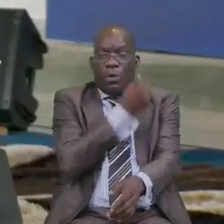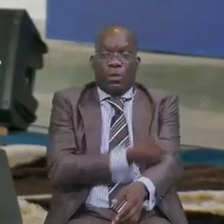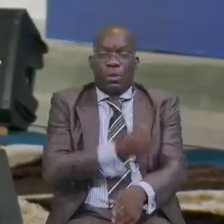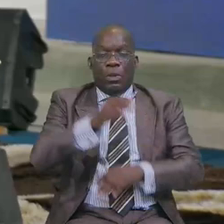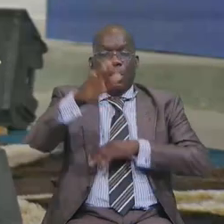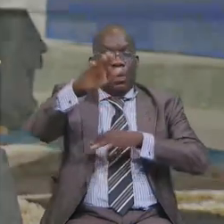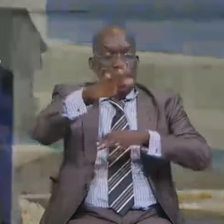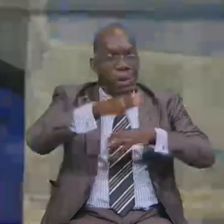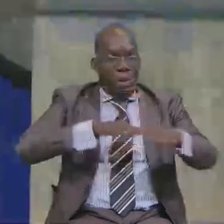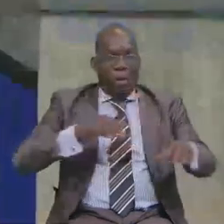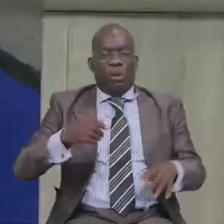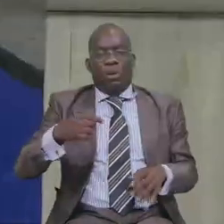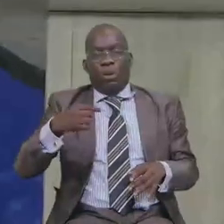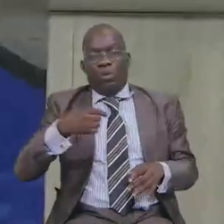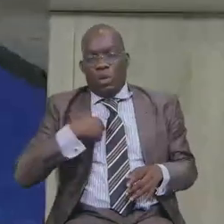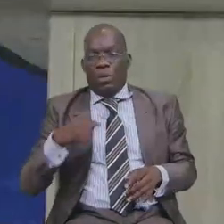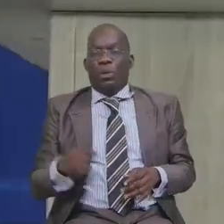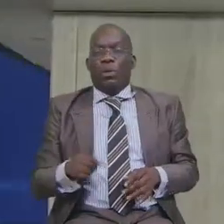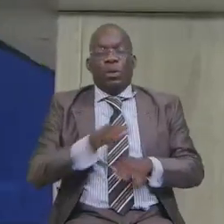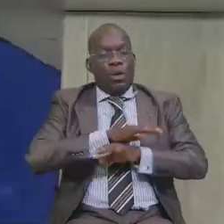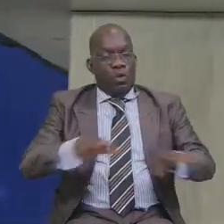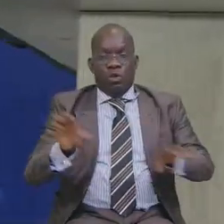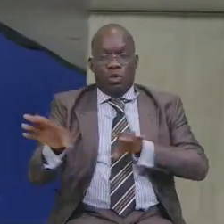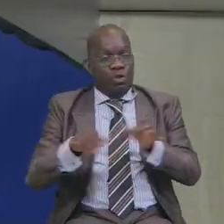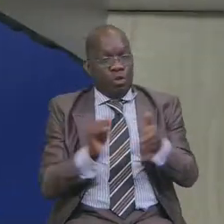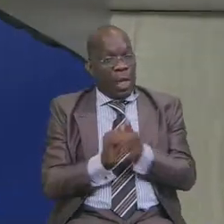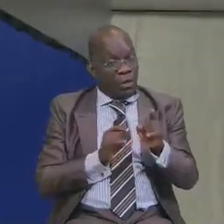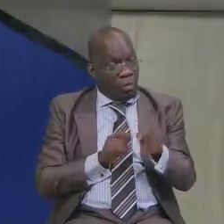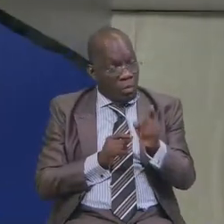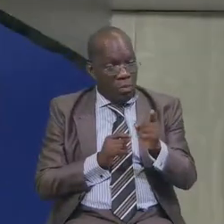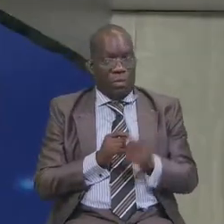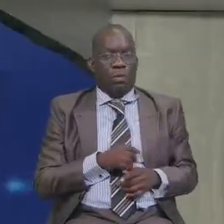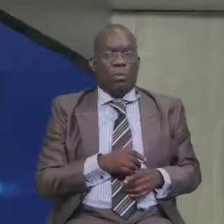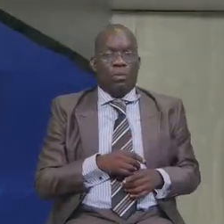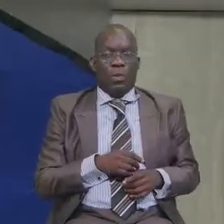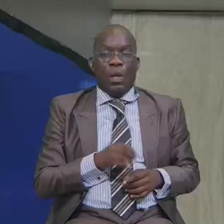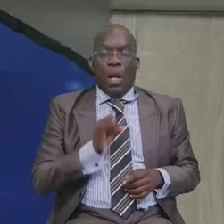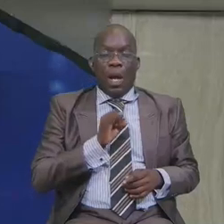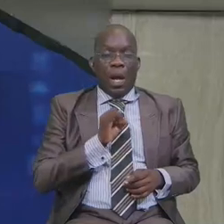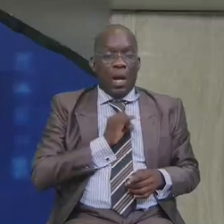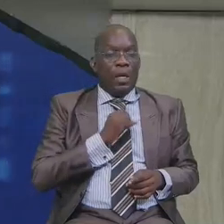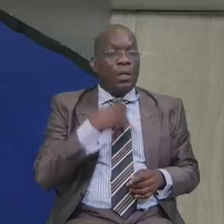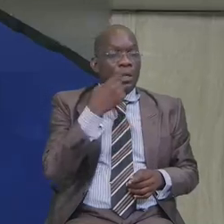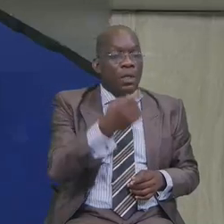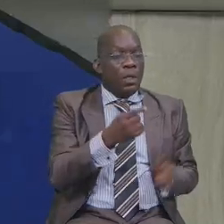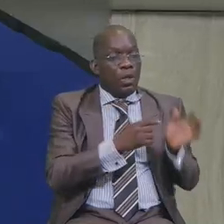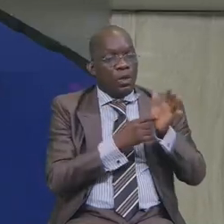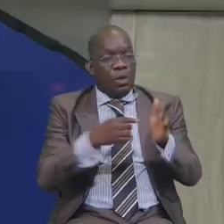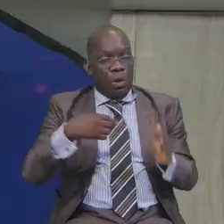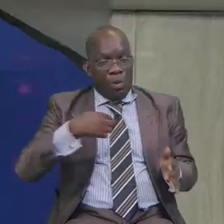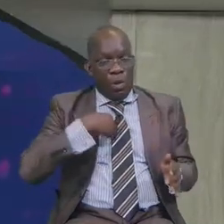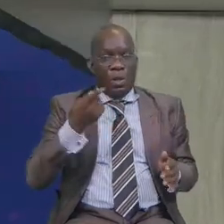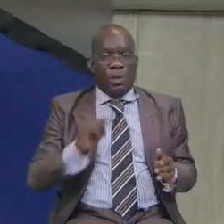dit, ne le fais pas. J'ai dit, montrez-moi le chapitre et le verset de la